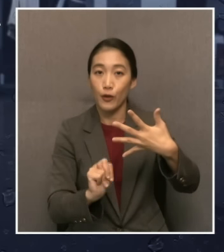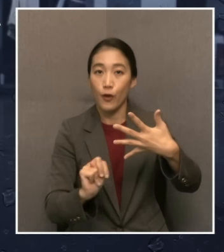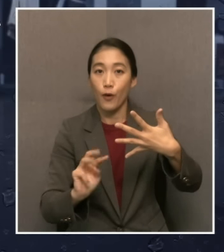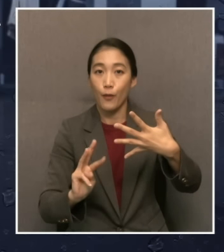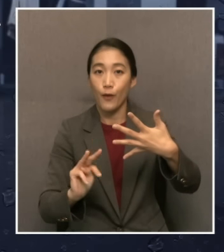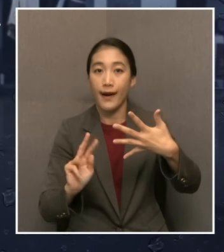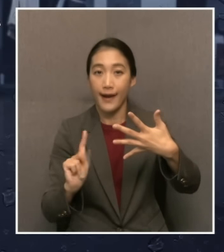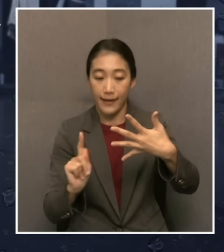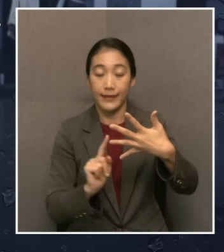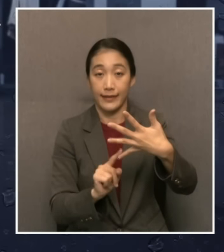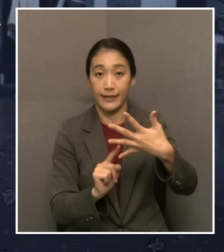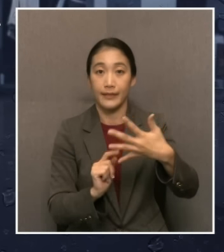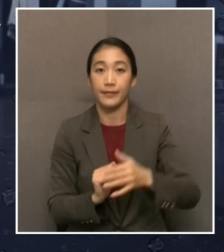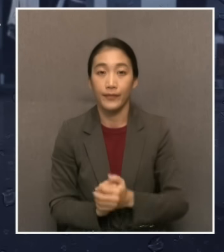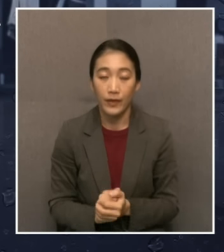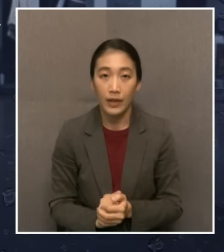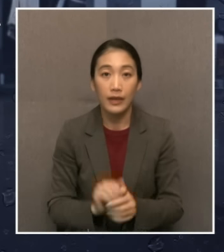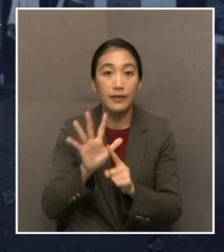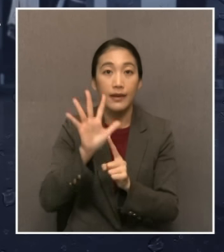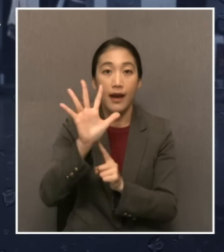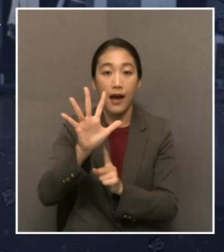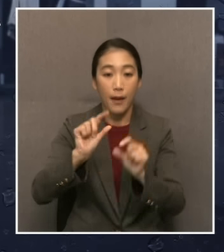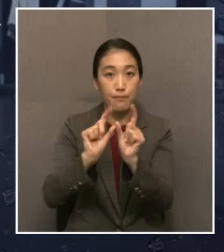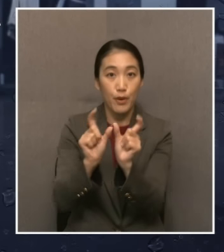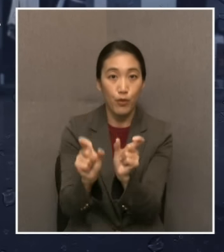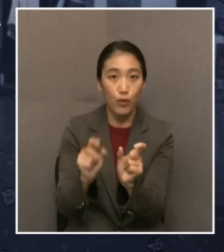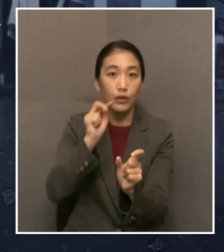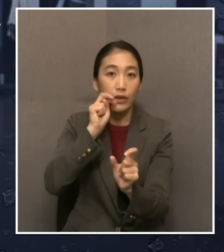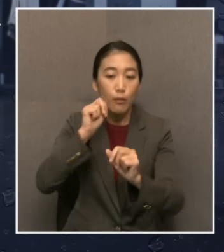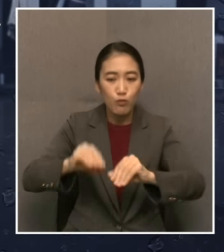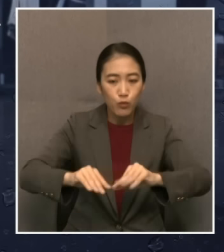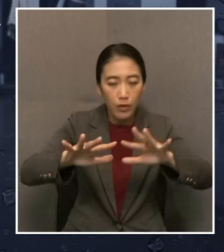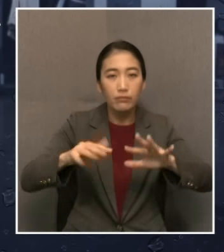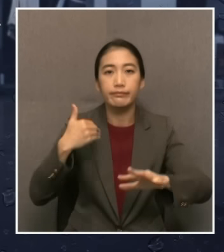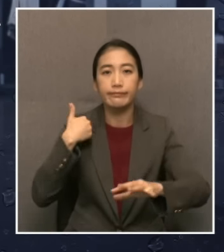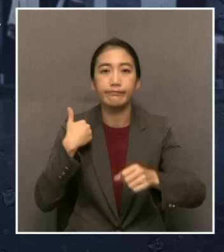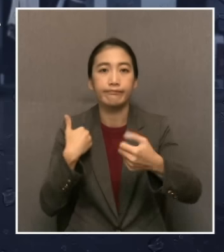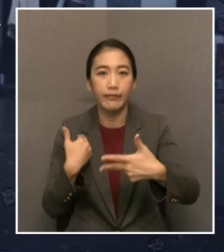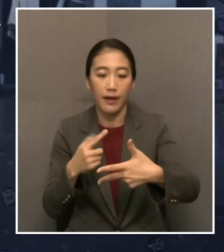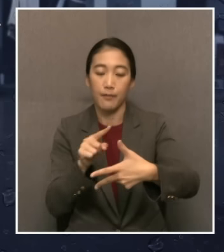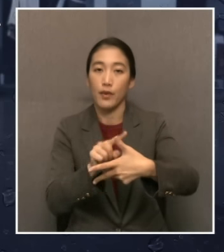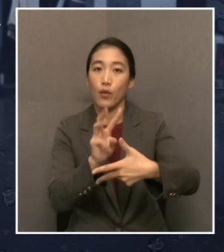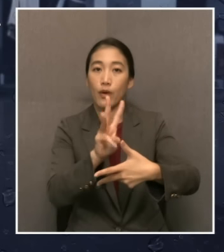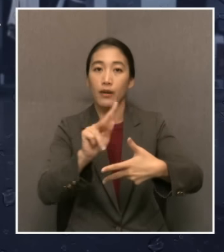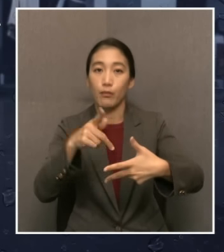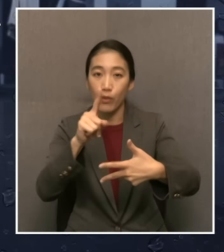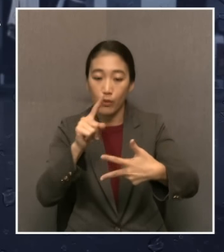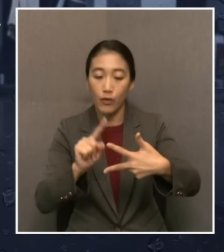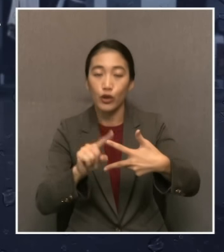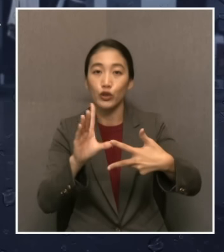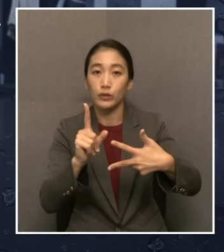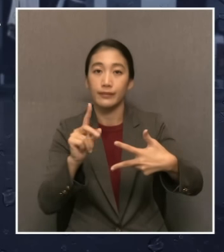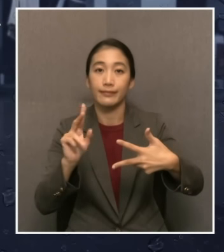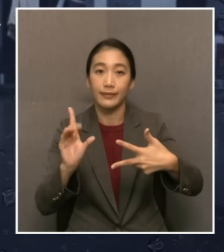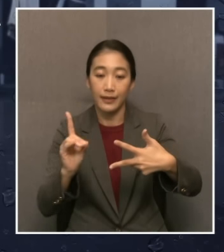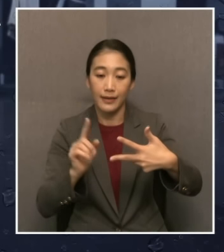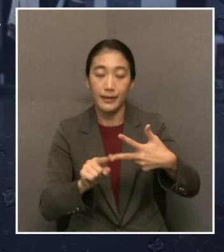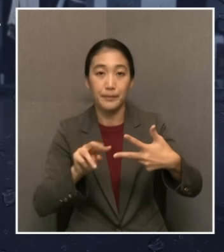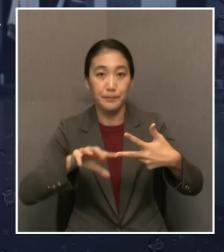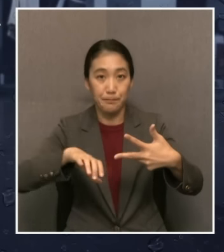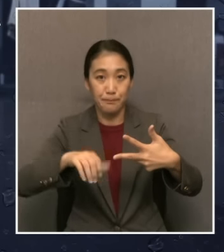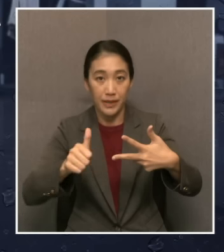5คือเพชรบูรณ์ค่ะรายงานน้ำท่วม 3อำเภอได้แก่อำเภอวังโป่งชลแดนและอำเภอเมือง